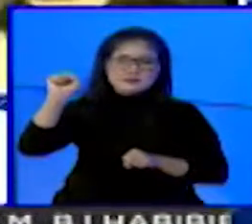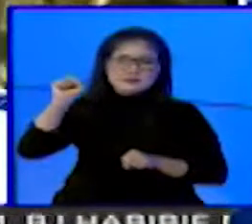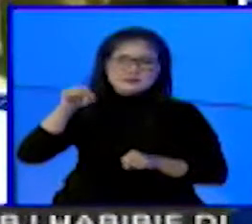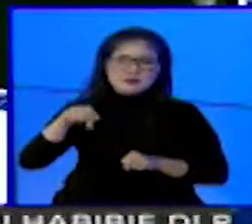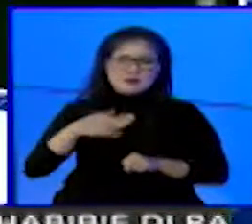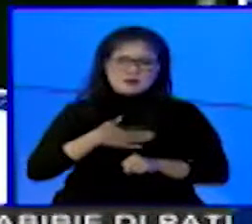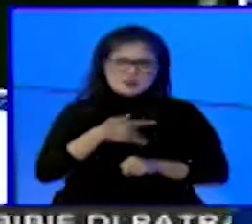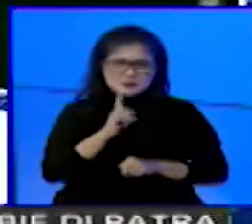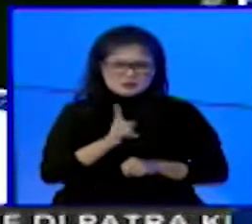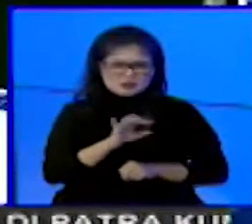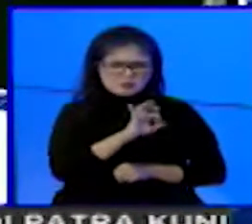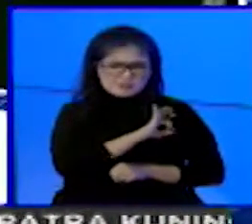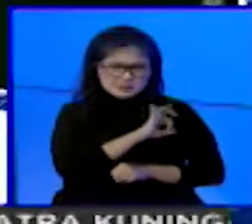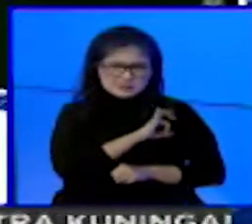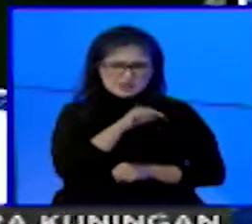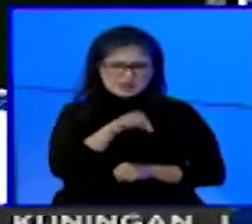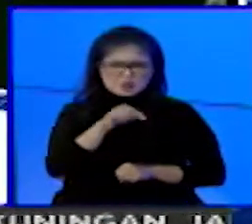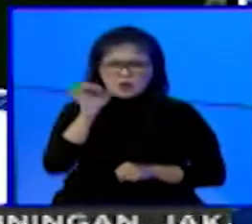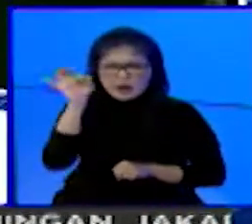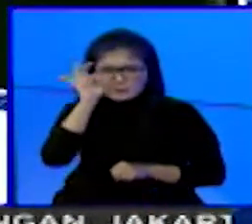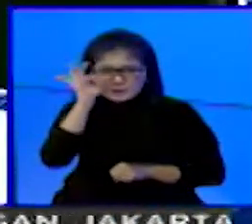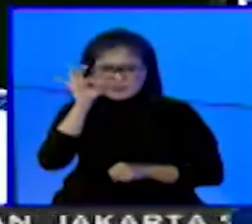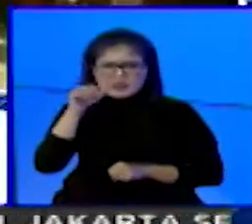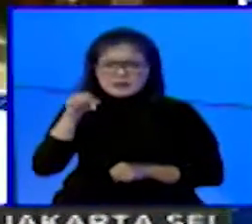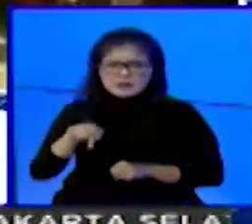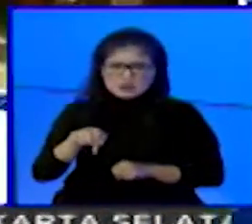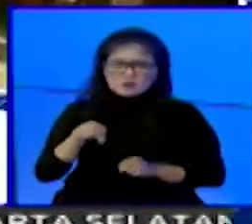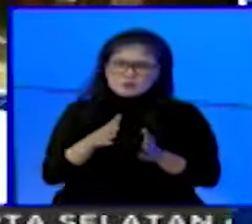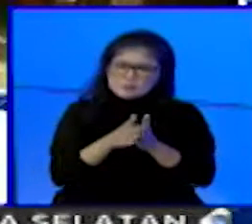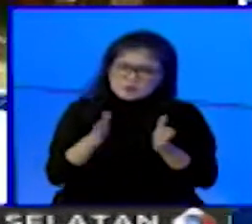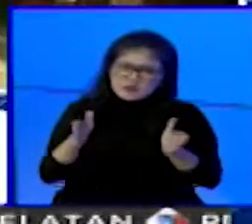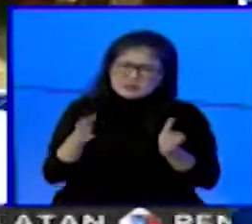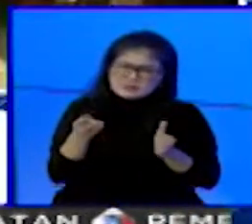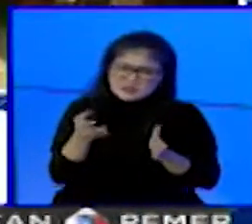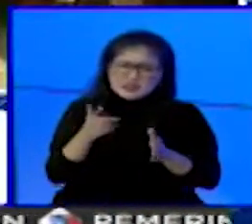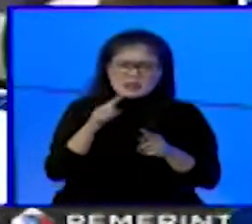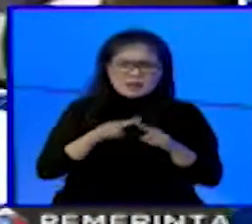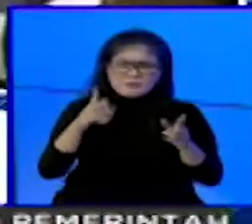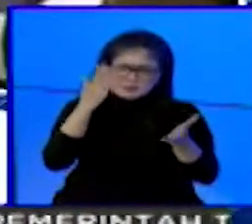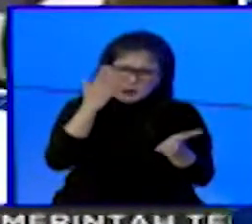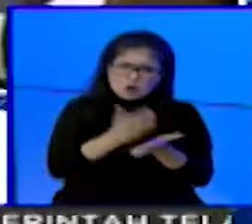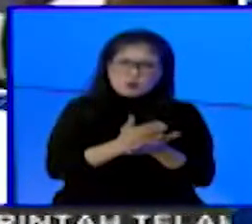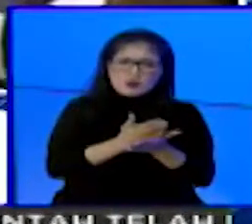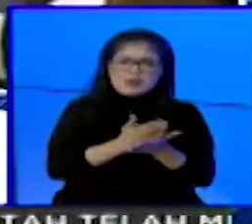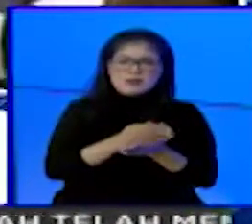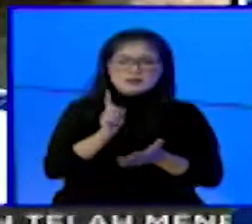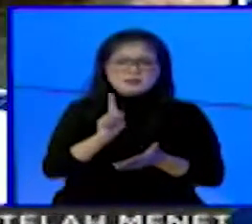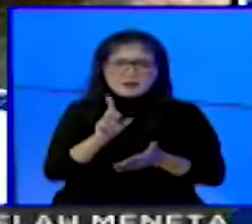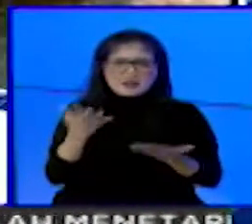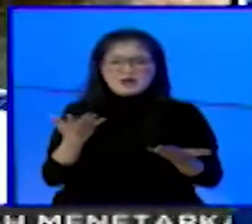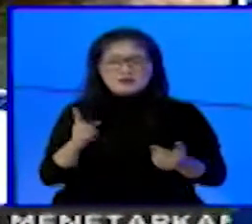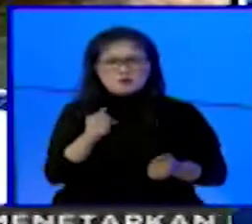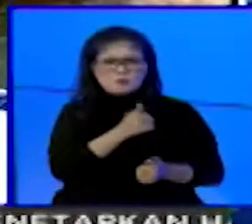sekali pada masa-masa yang sangat singkat, namun sangat menentukan arah Republik ini